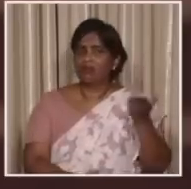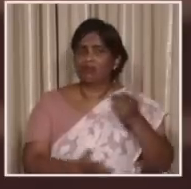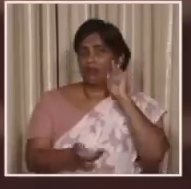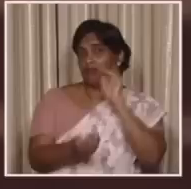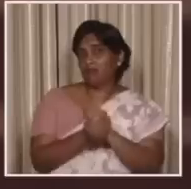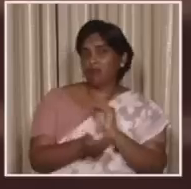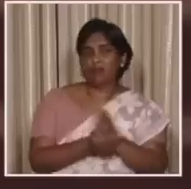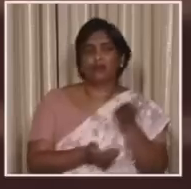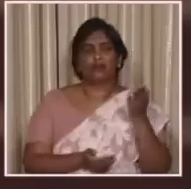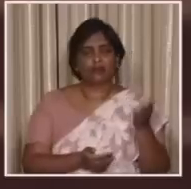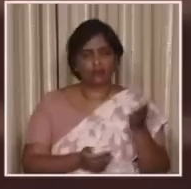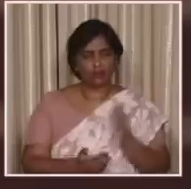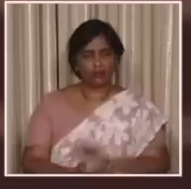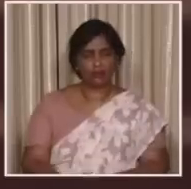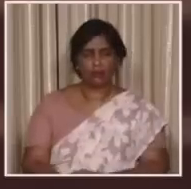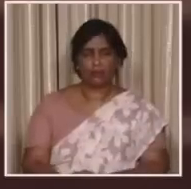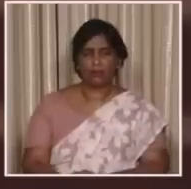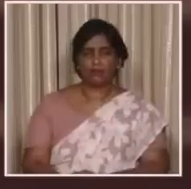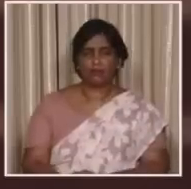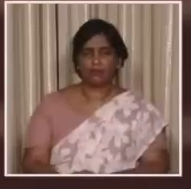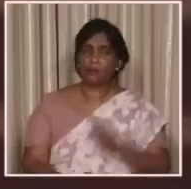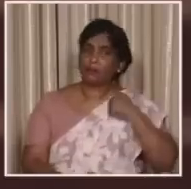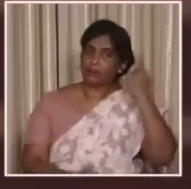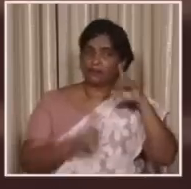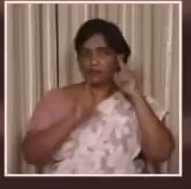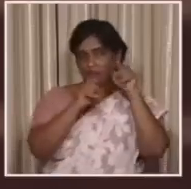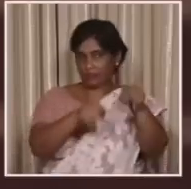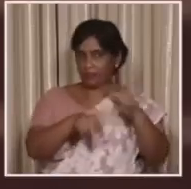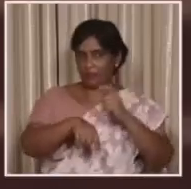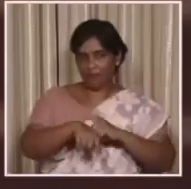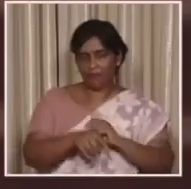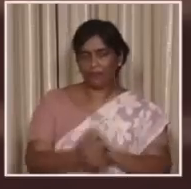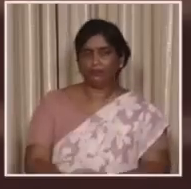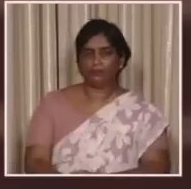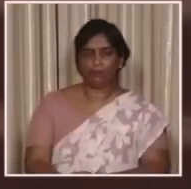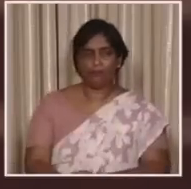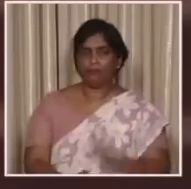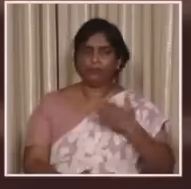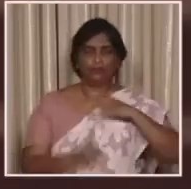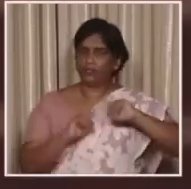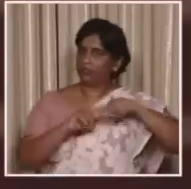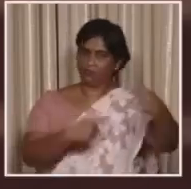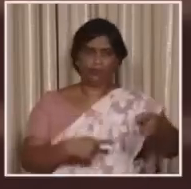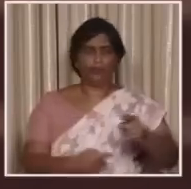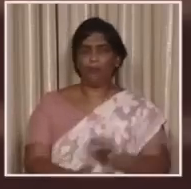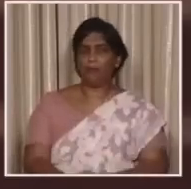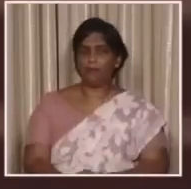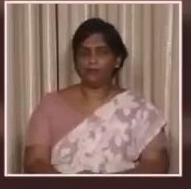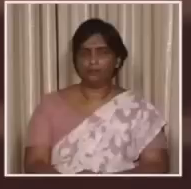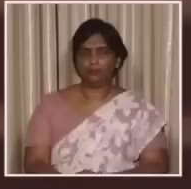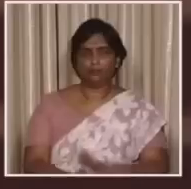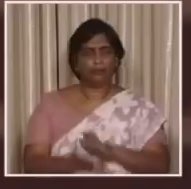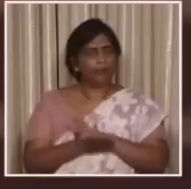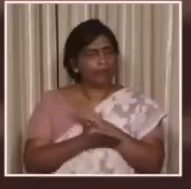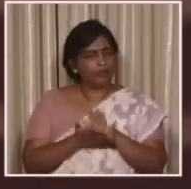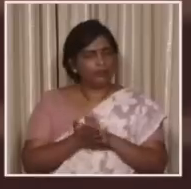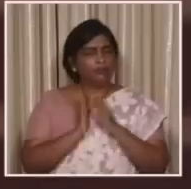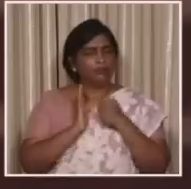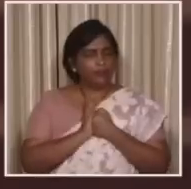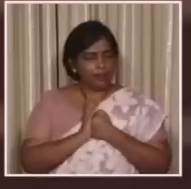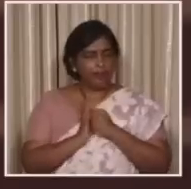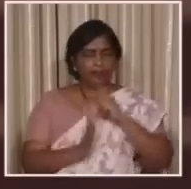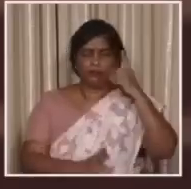ආරක්ෂා කරන්නේ. මගේ කතාවෙන් පස්සේ ඔබතුමාට අවස්ථාව දෙනවා. නෑ නෑ මගේ පස්සේ කතා කරන්නකෝ. පැහැදිලිවම ගරු